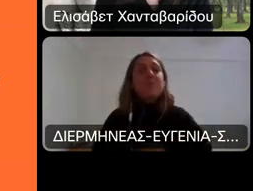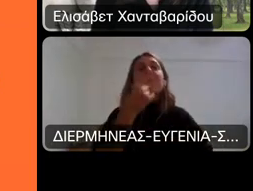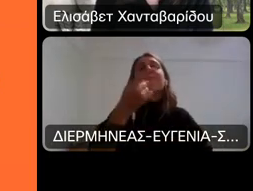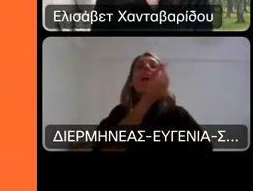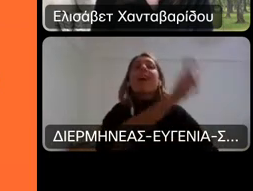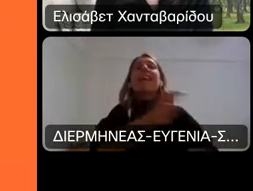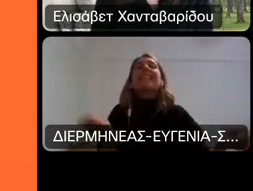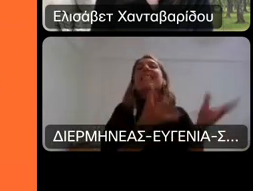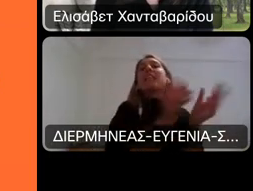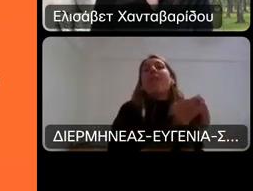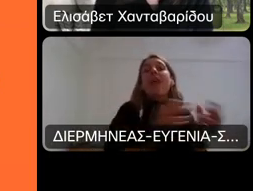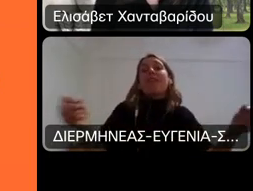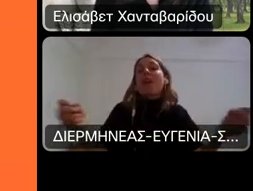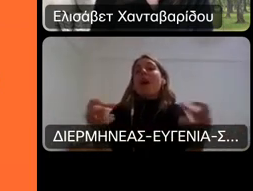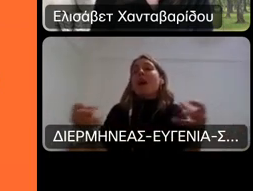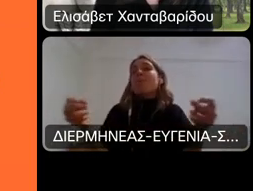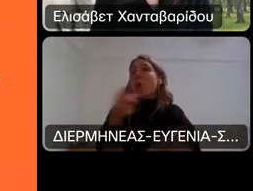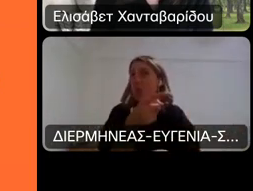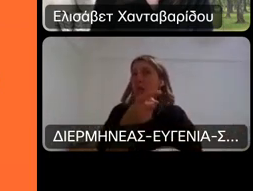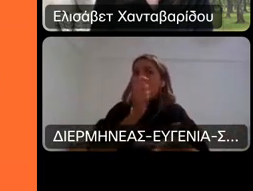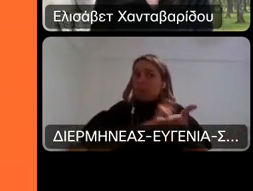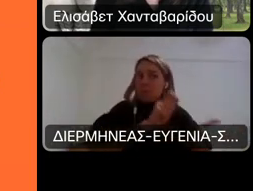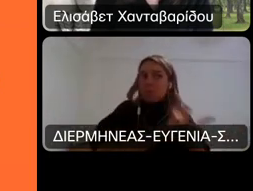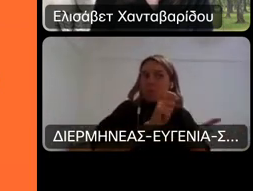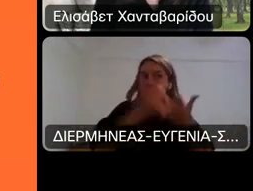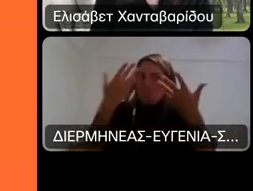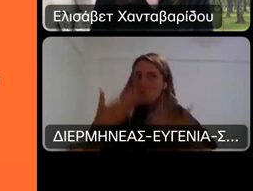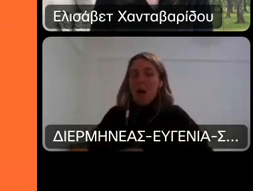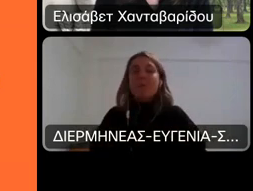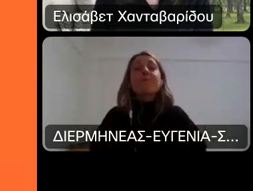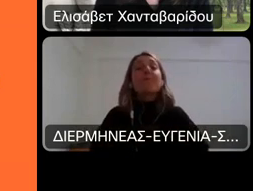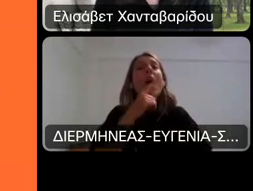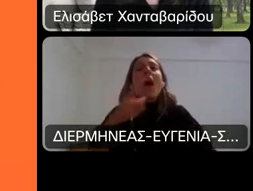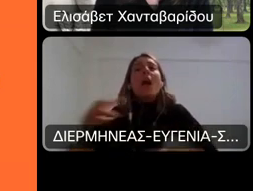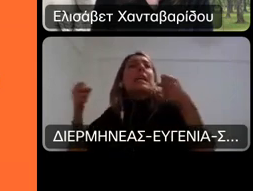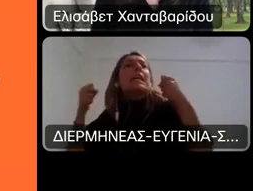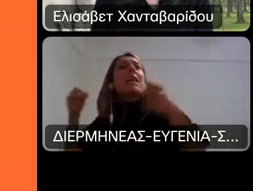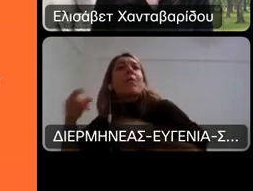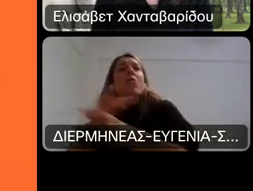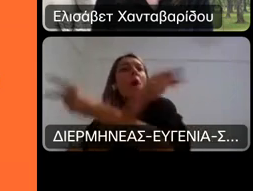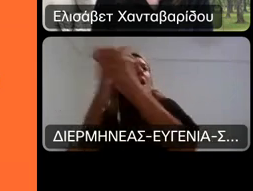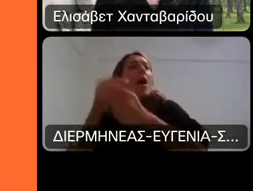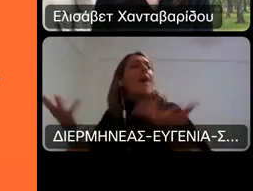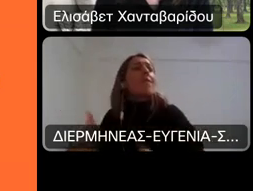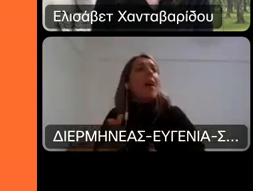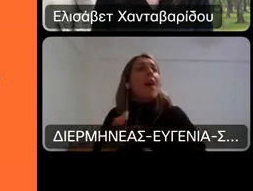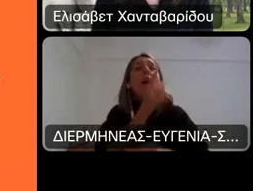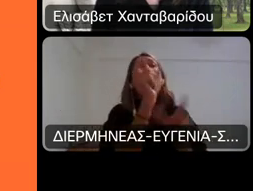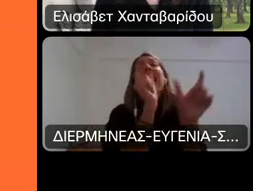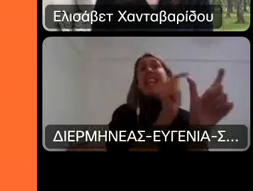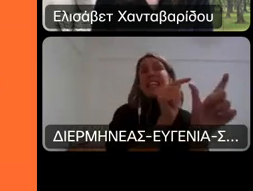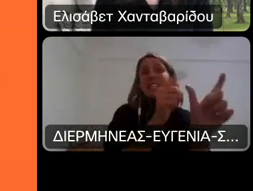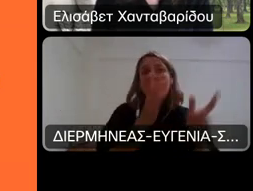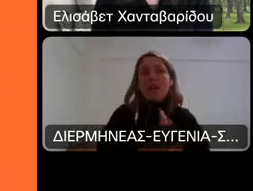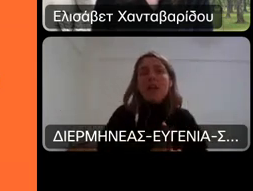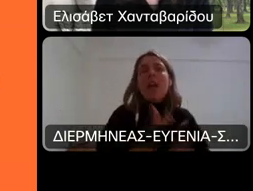του ντοκιμαντέρ. Αποτέλεσμα του κινήματος αυτού ήταν να αντικατασταθεί ο όρος Illegal Aliens, που στα ελληνικά